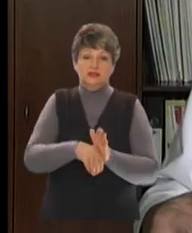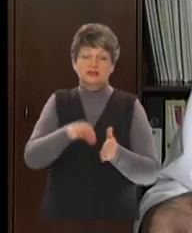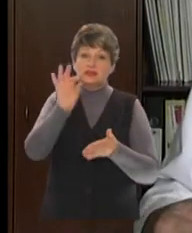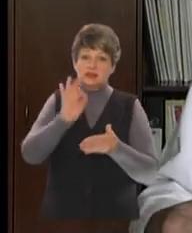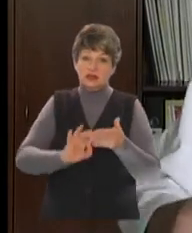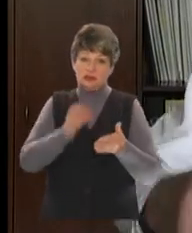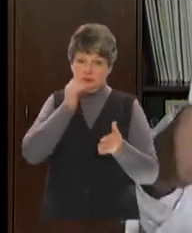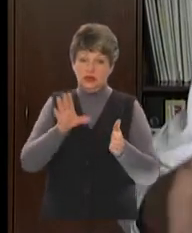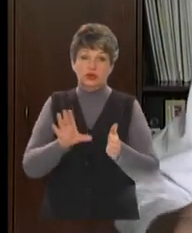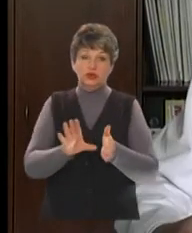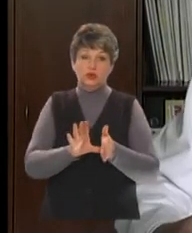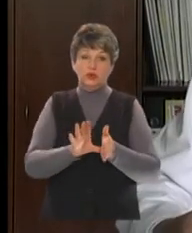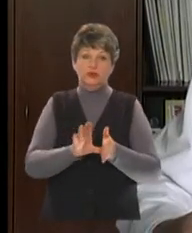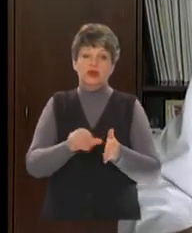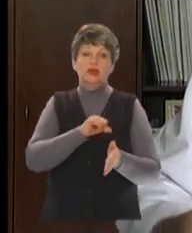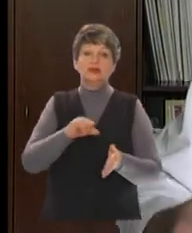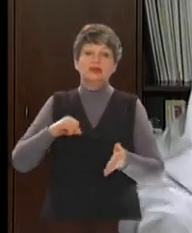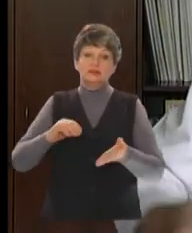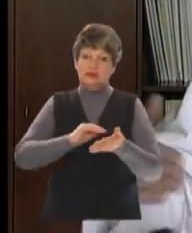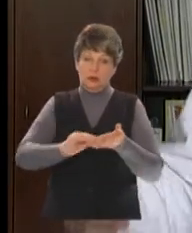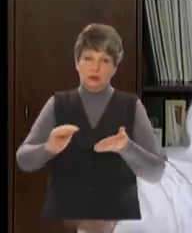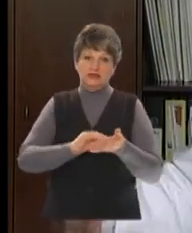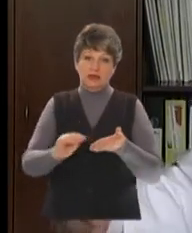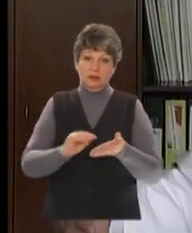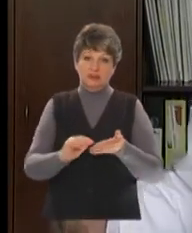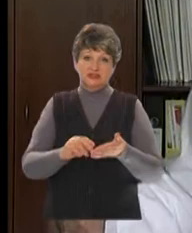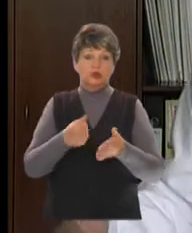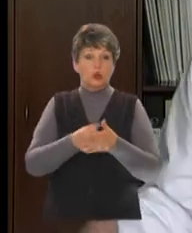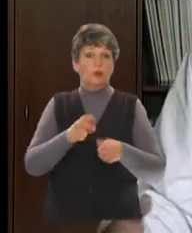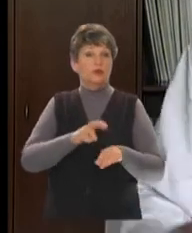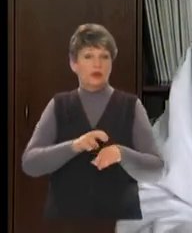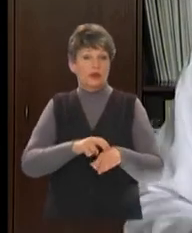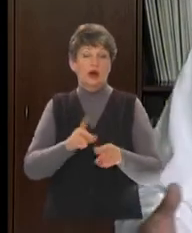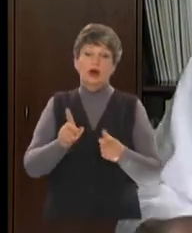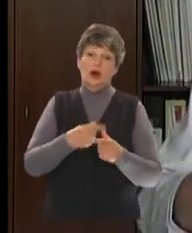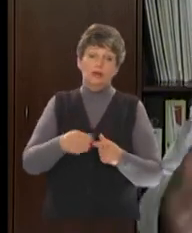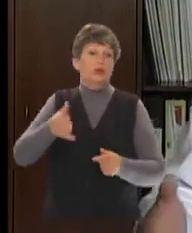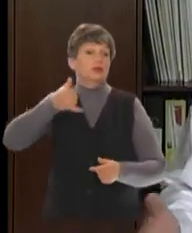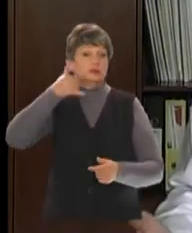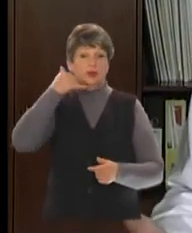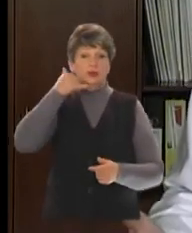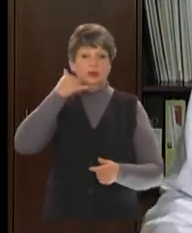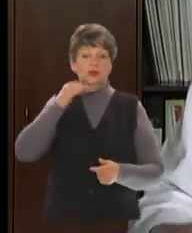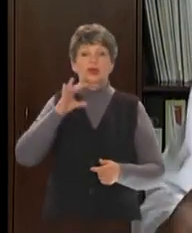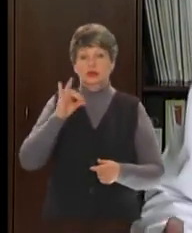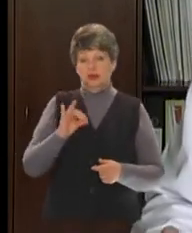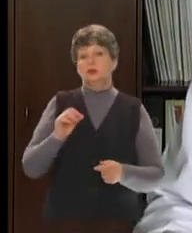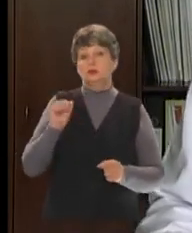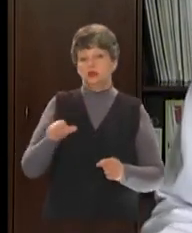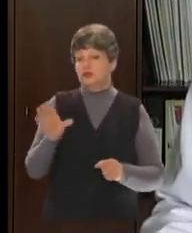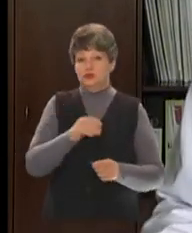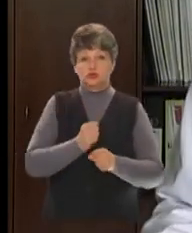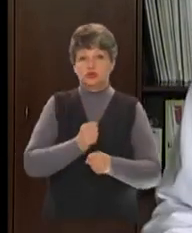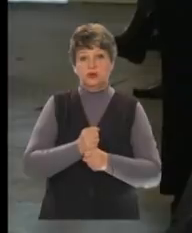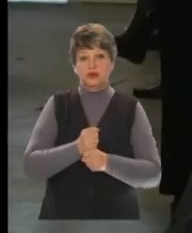в електронний лист самозапису сімейних лікарів, і або дзвонять по телефону і також